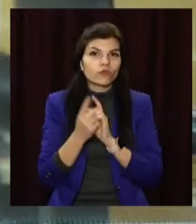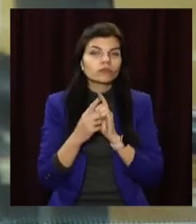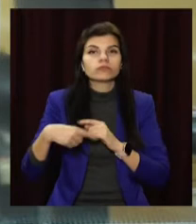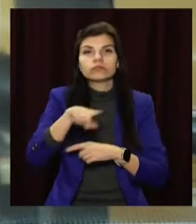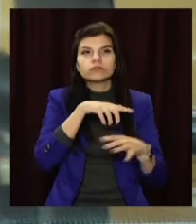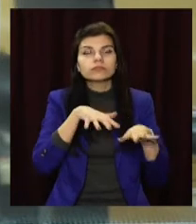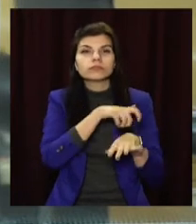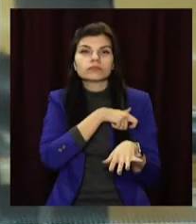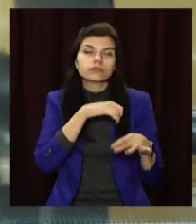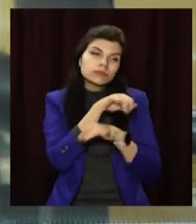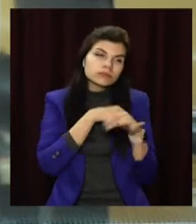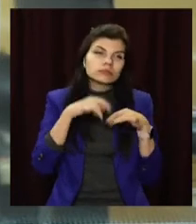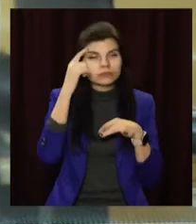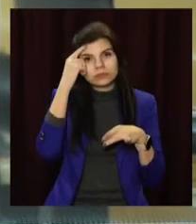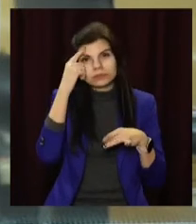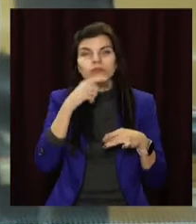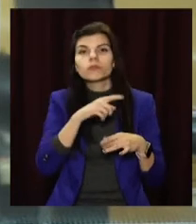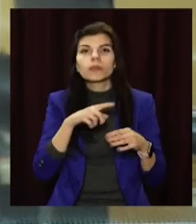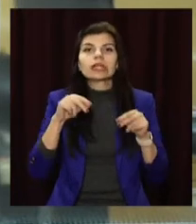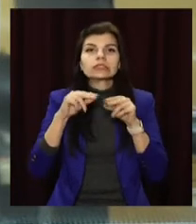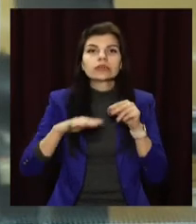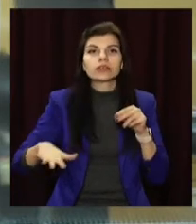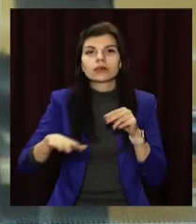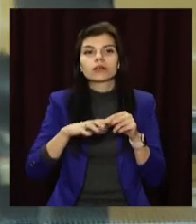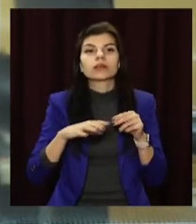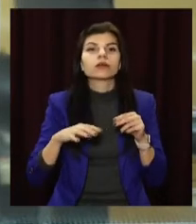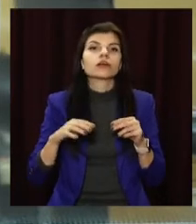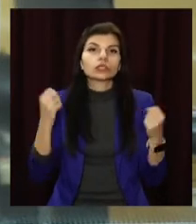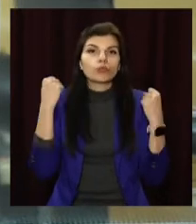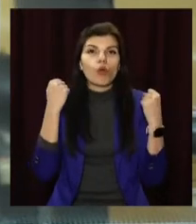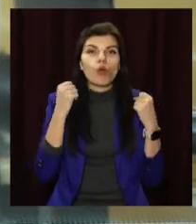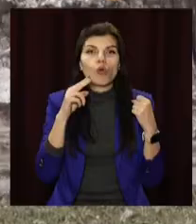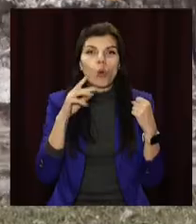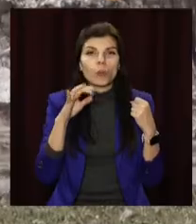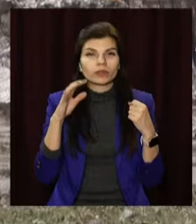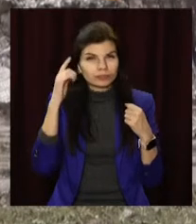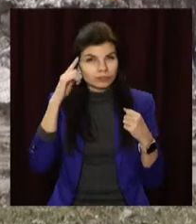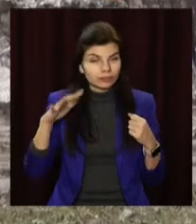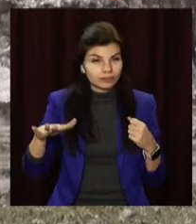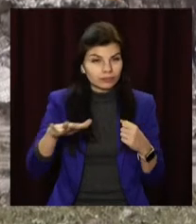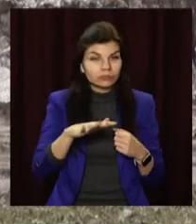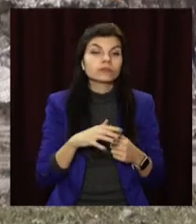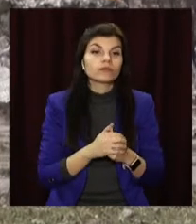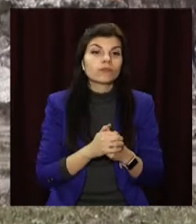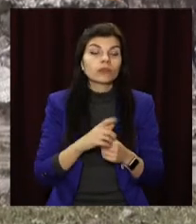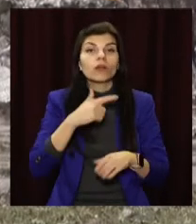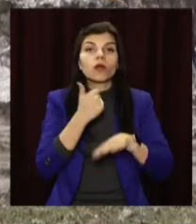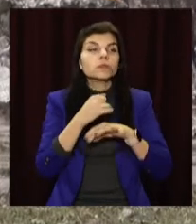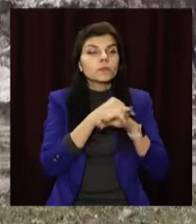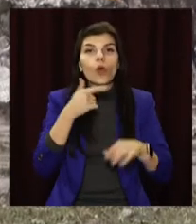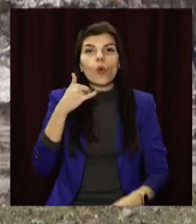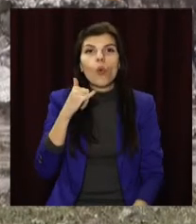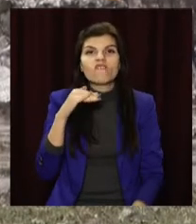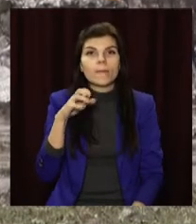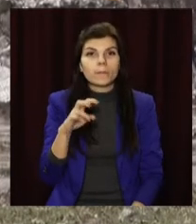облради депутати прийняли в комунальну власність земельну ділянку під спорткомплексом. За словами першого заступника голови облради Геннадія